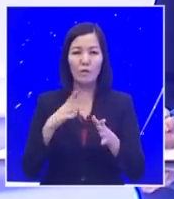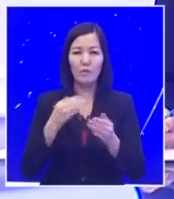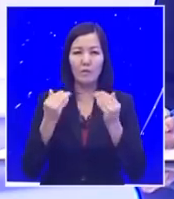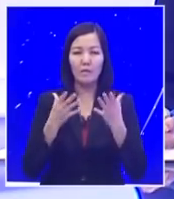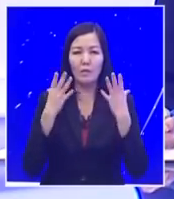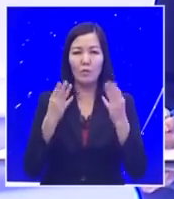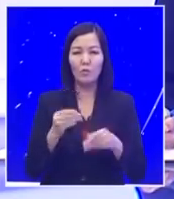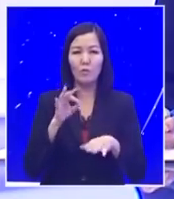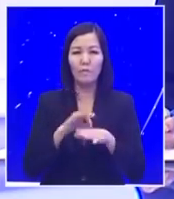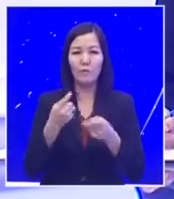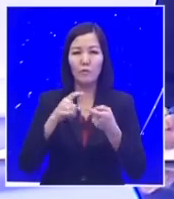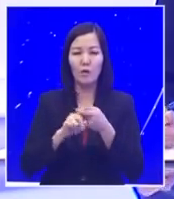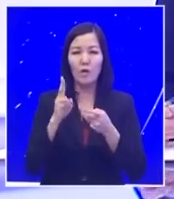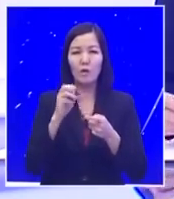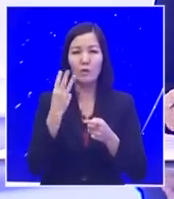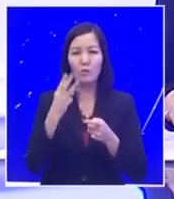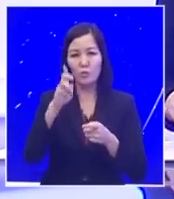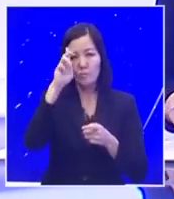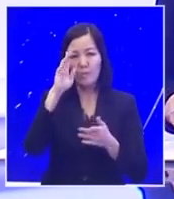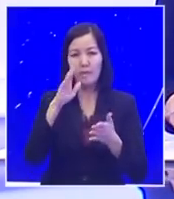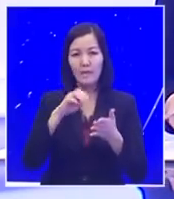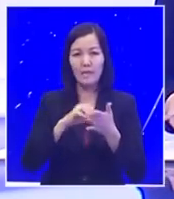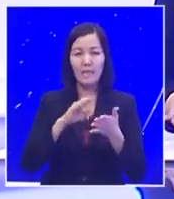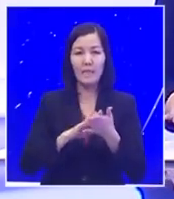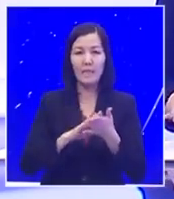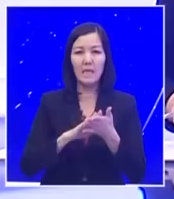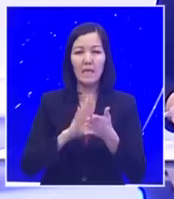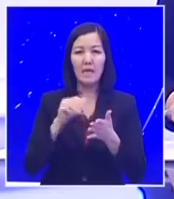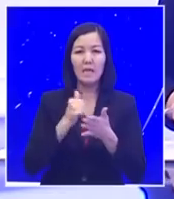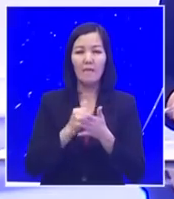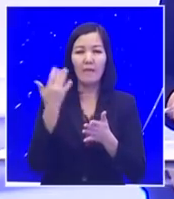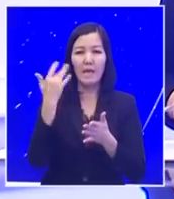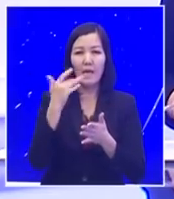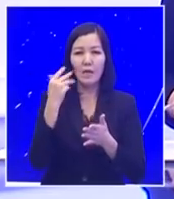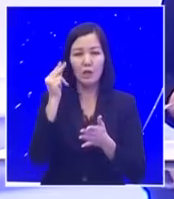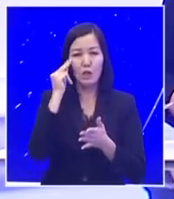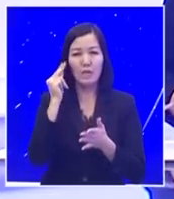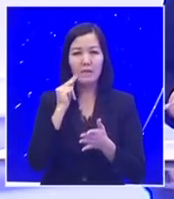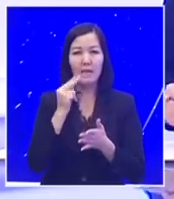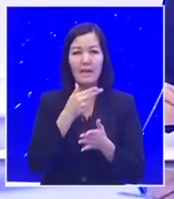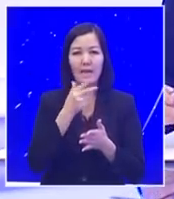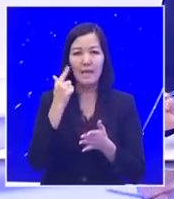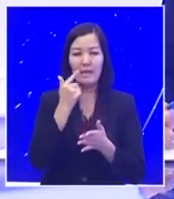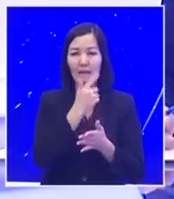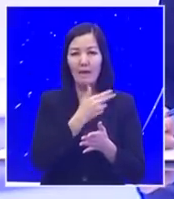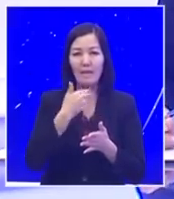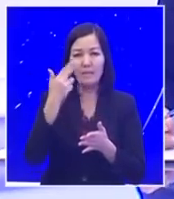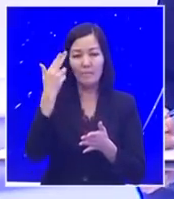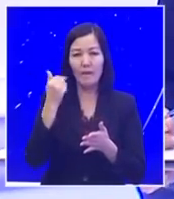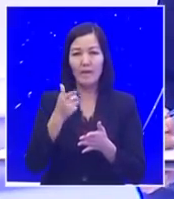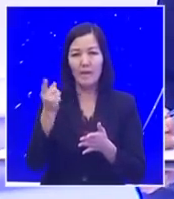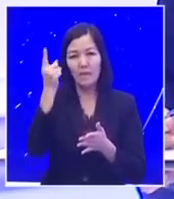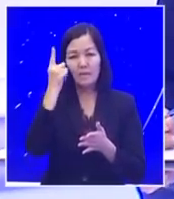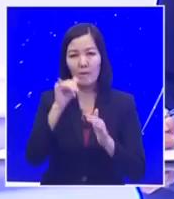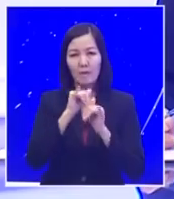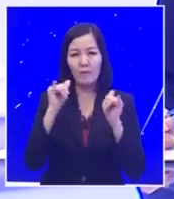күні COVID-19 вирусы 203 елде тіркелген. Негізгі ақш елі, ал Қытай, Италия, Испания мен Германияда ауру өршіп